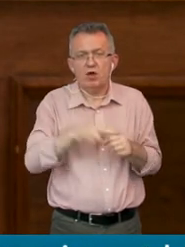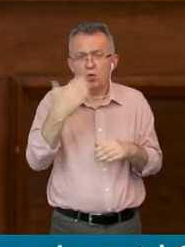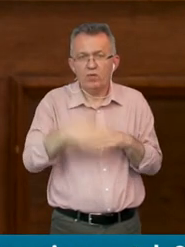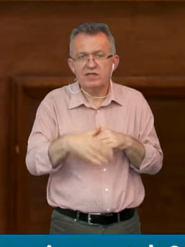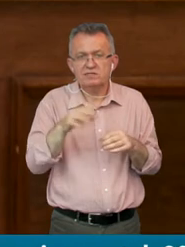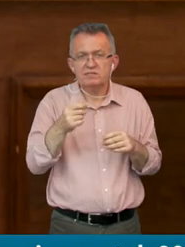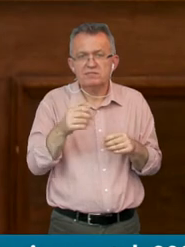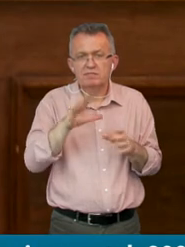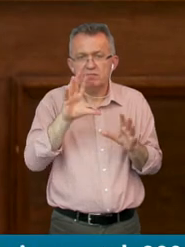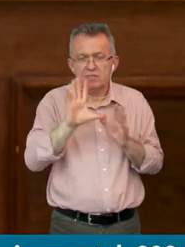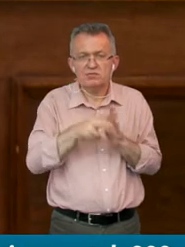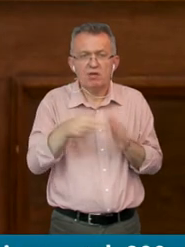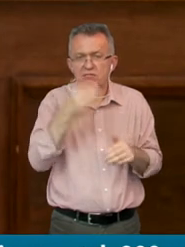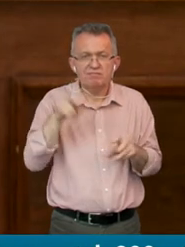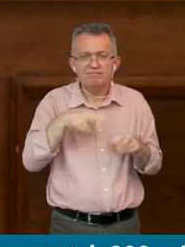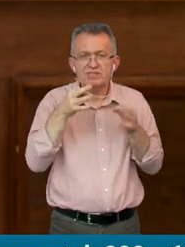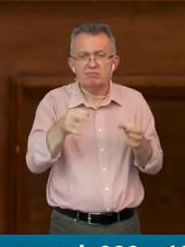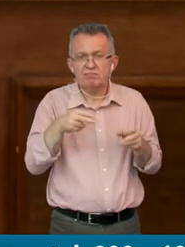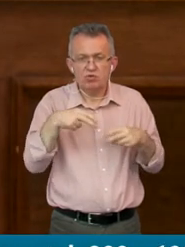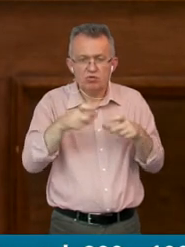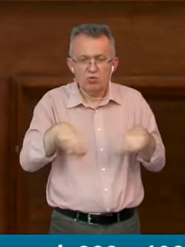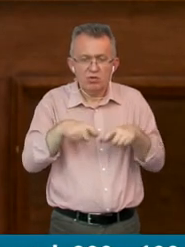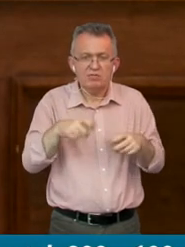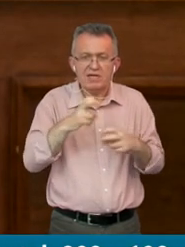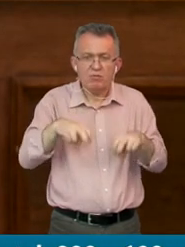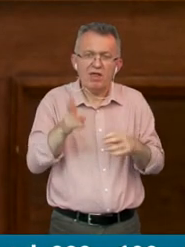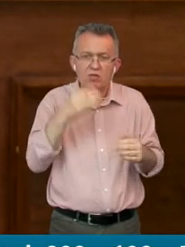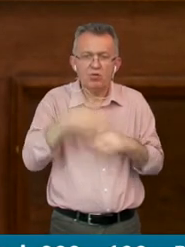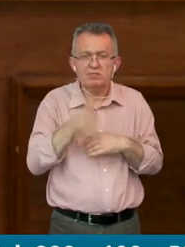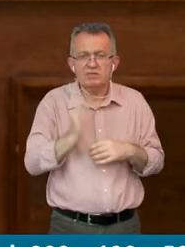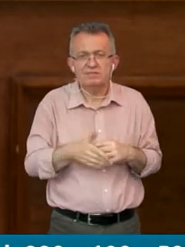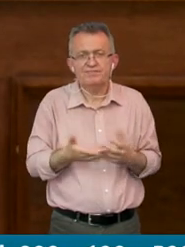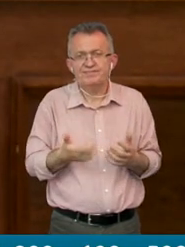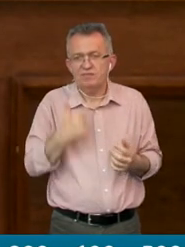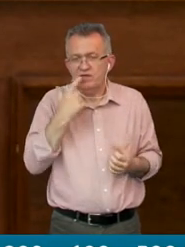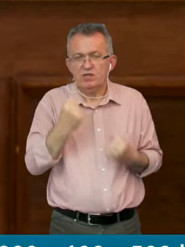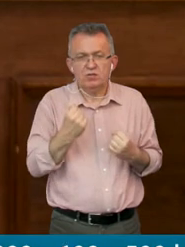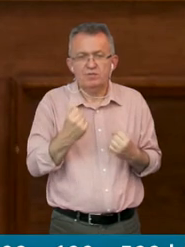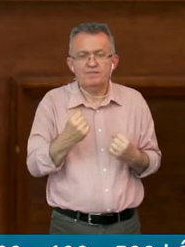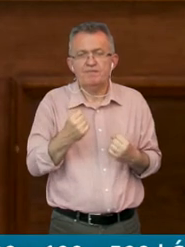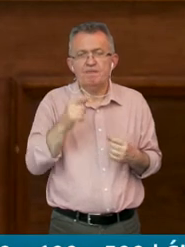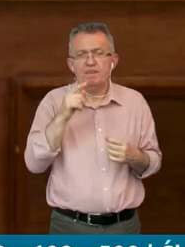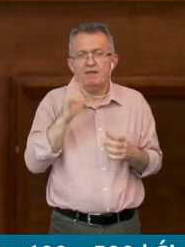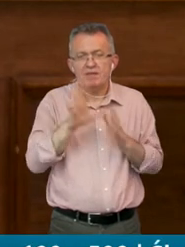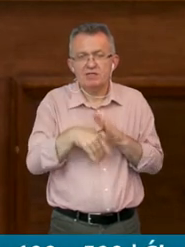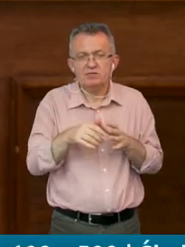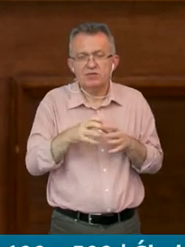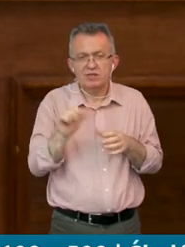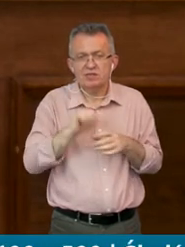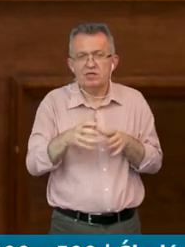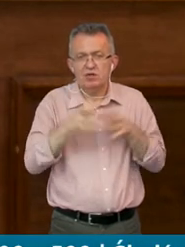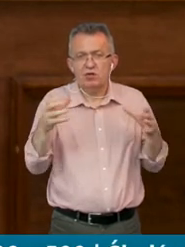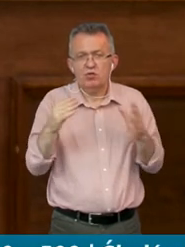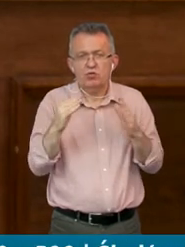inwestycji drogowych w mieście? Pani Elizo, no niestety miasto to jest taki organizm, który tak jak duży